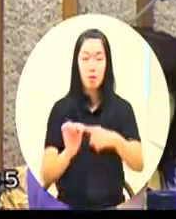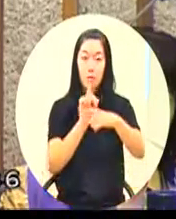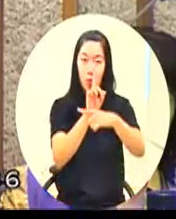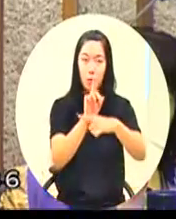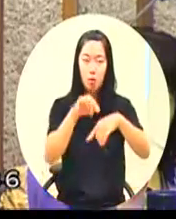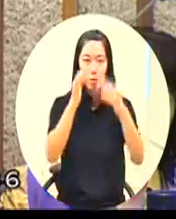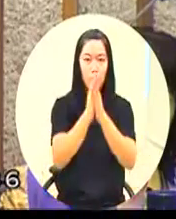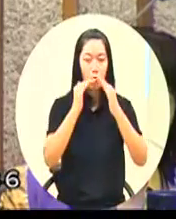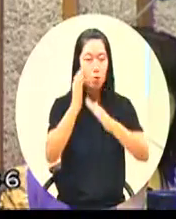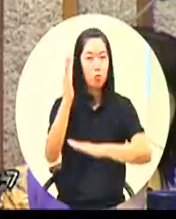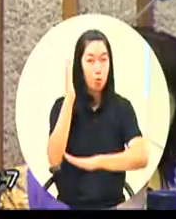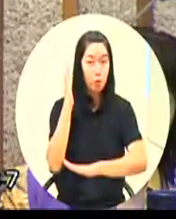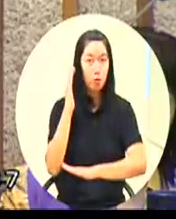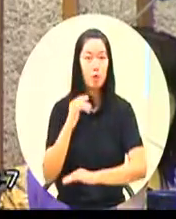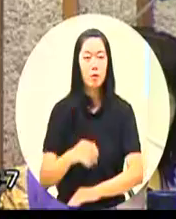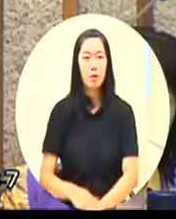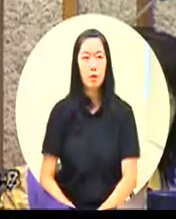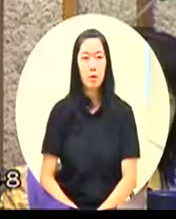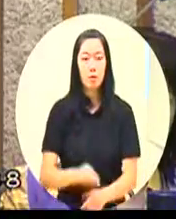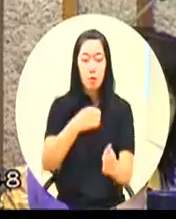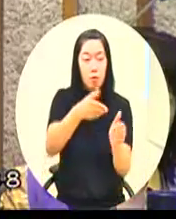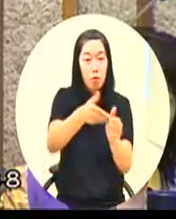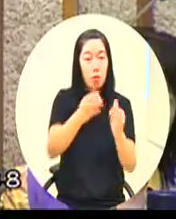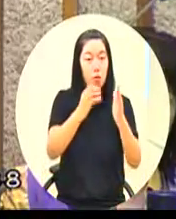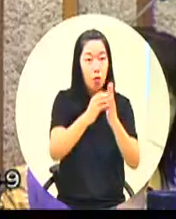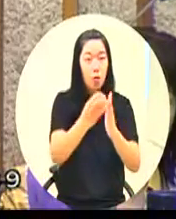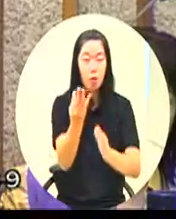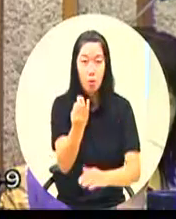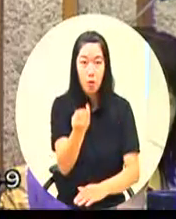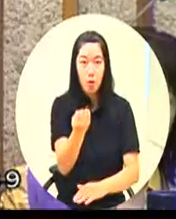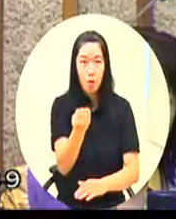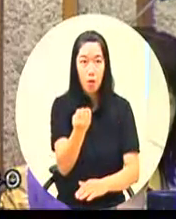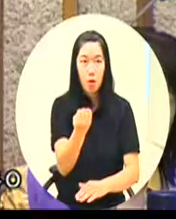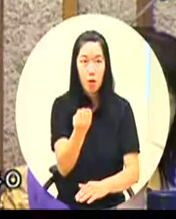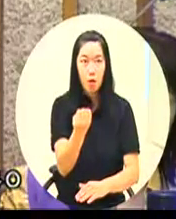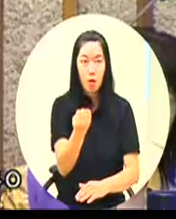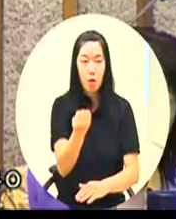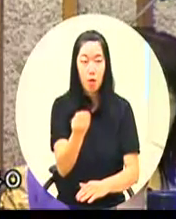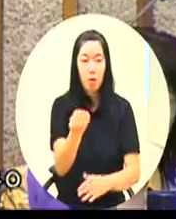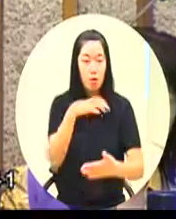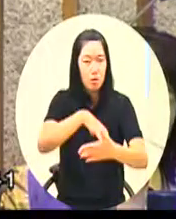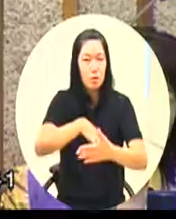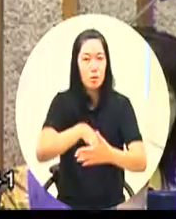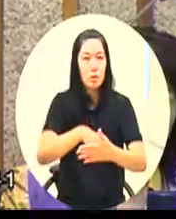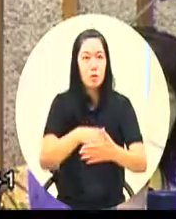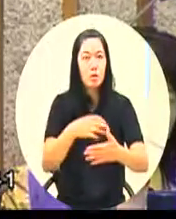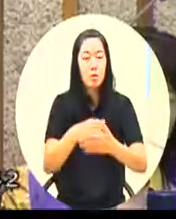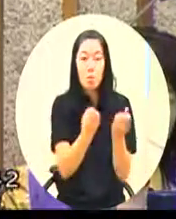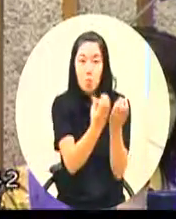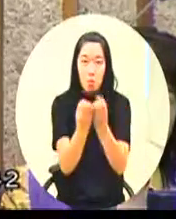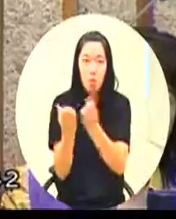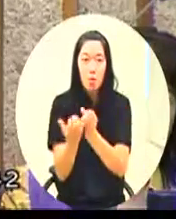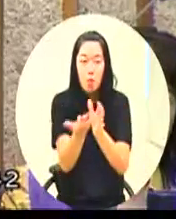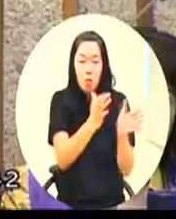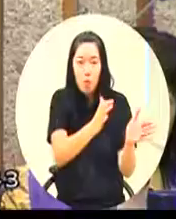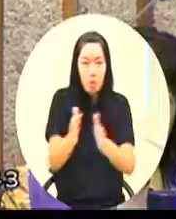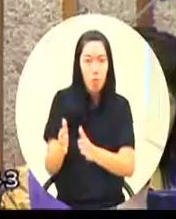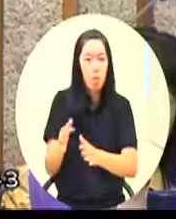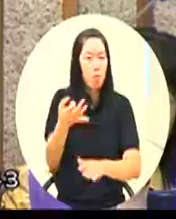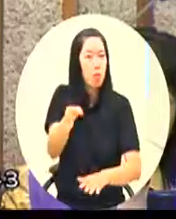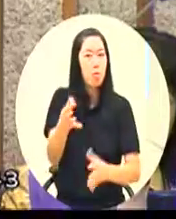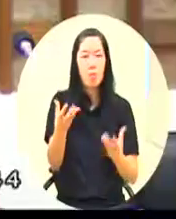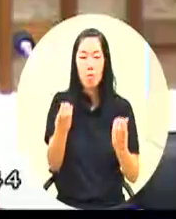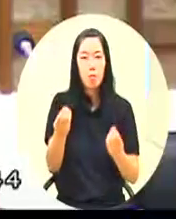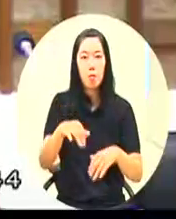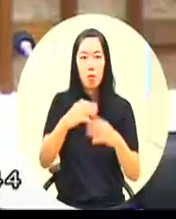府，而不是教育局的。 那你们教育局的呢？ 教育局的话本身是没有灾害准备金。 为什么教育局 没有编灾害准备金，